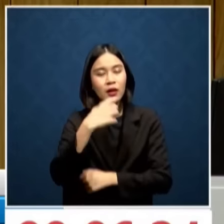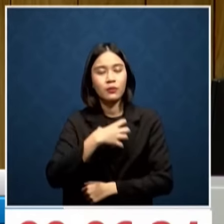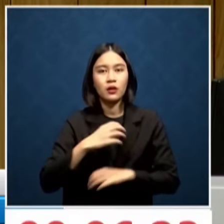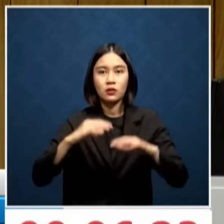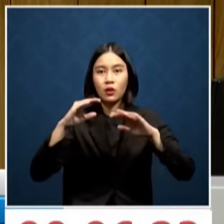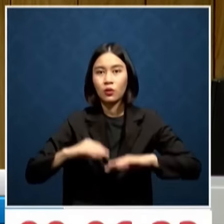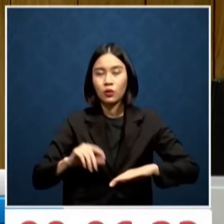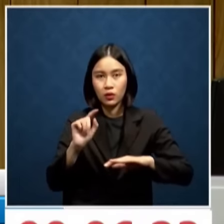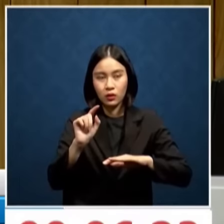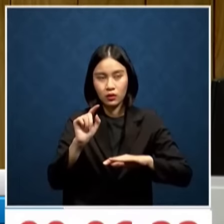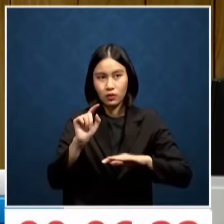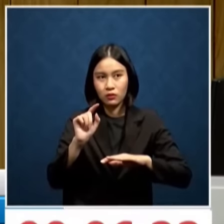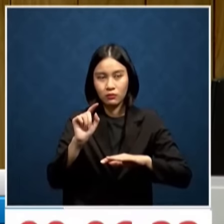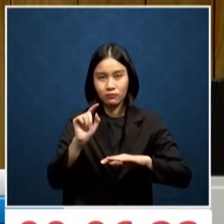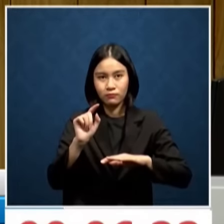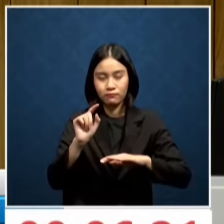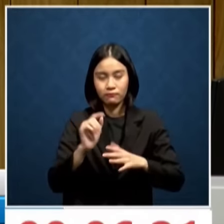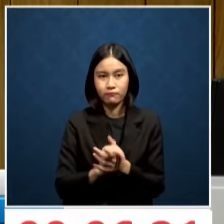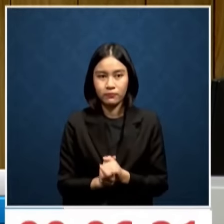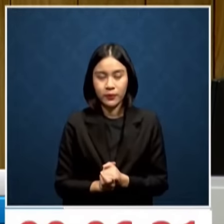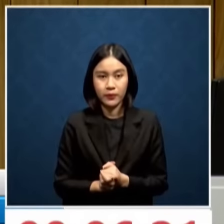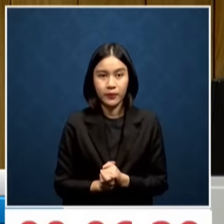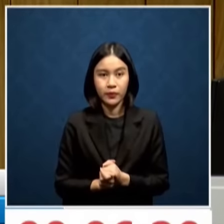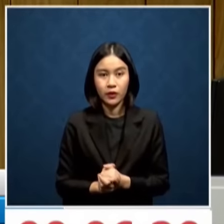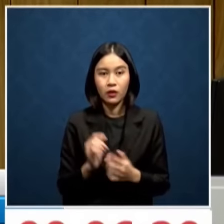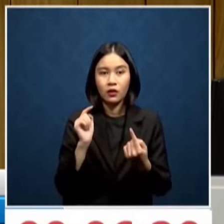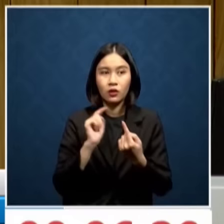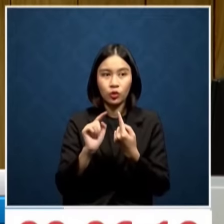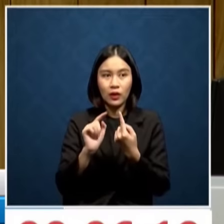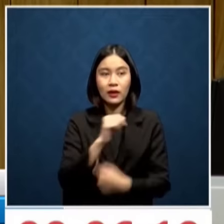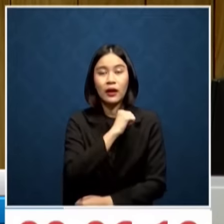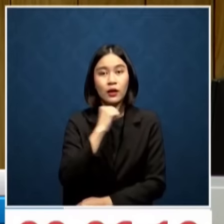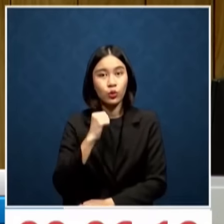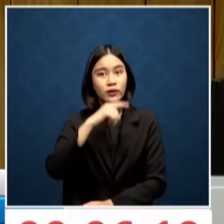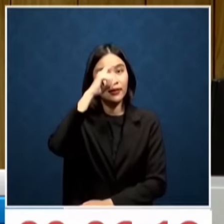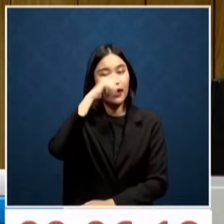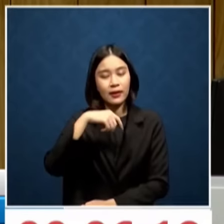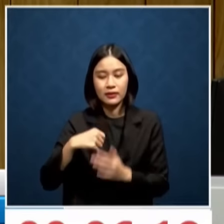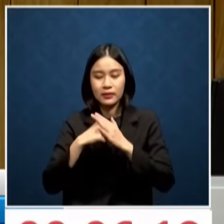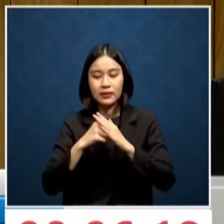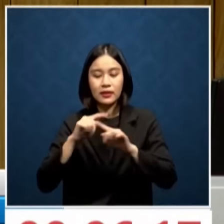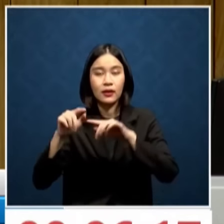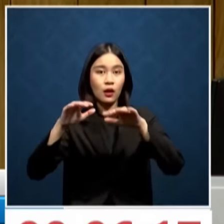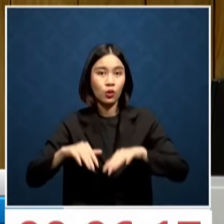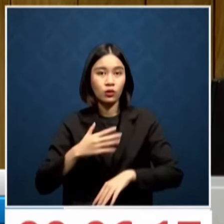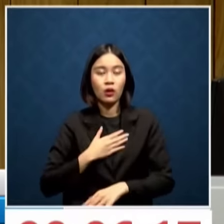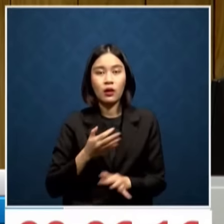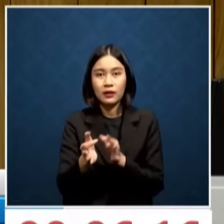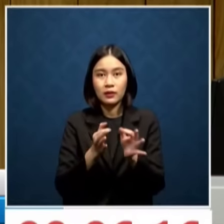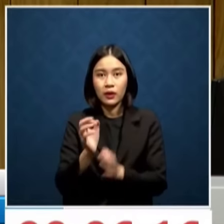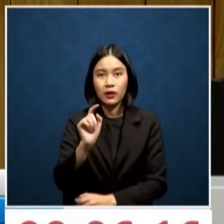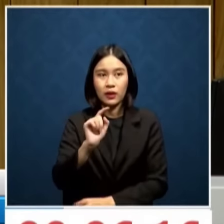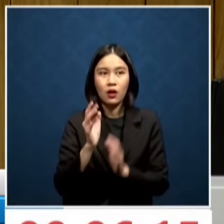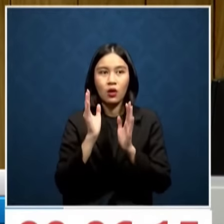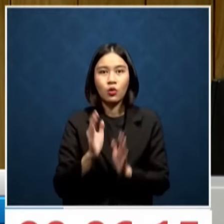ดเรียกว่าไงฮะการขาดดุลของไทยกับจีนลงนะฮะแต่ขอเรียนนิดนึงครับ